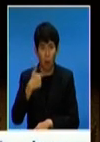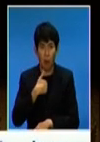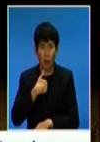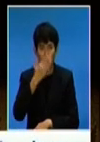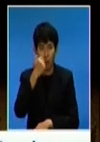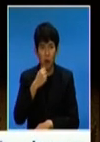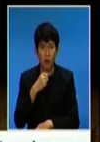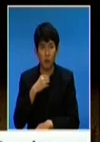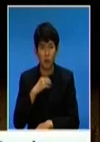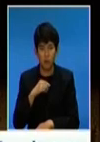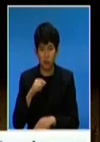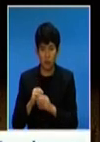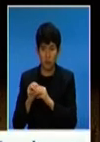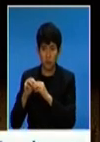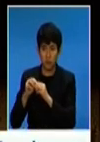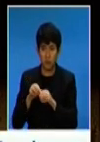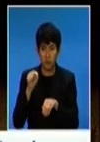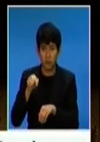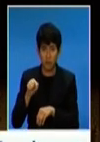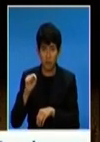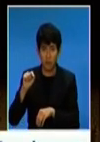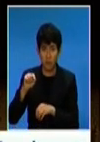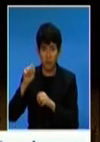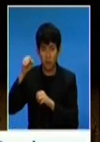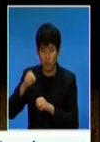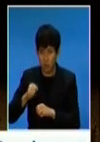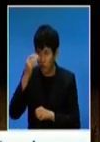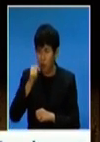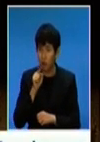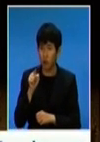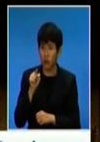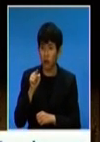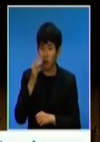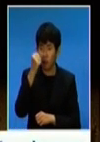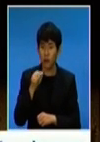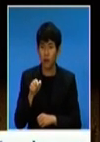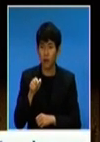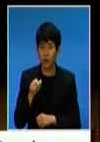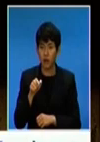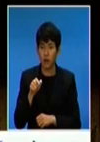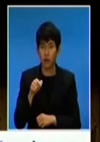ผมเปิดกระจกรถไปคงจำหน้าได้บอกว่าเฮ้ยไอ้หน่วยเลยไ